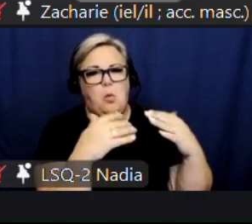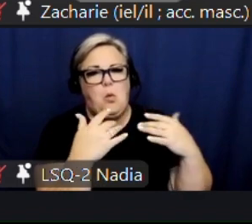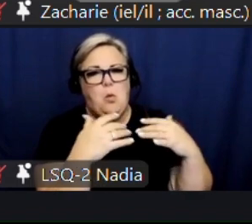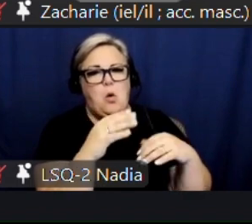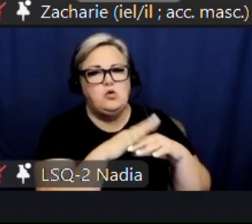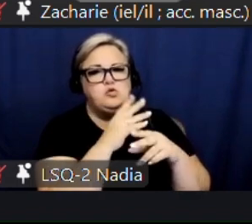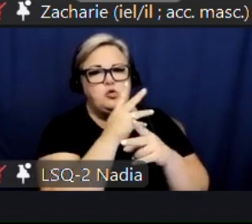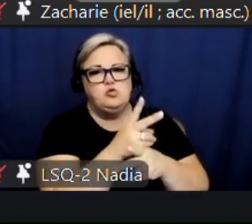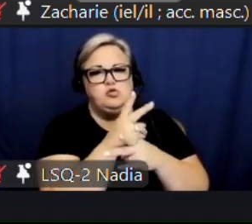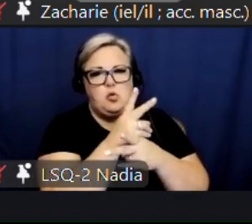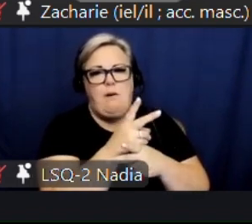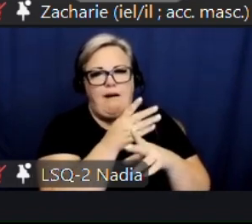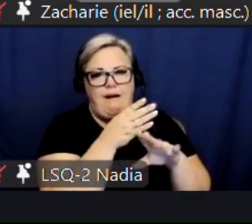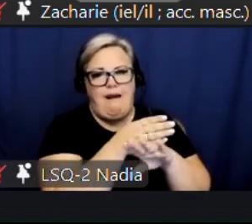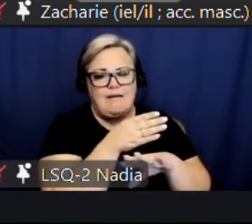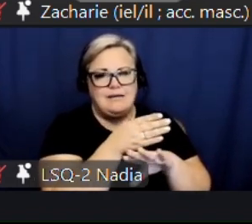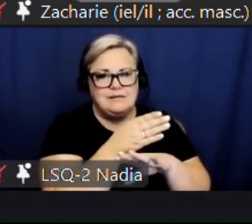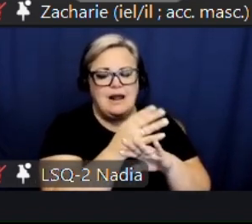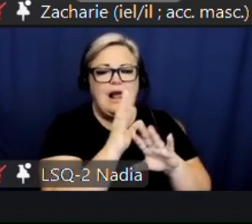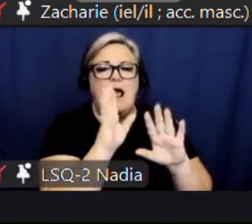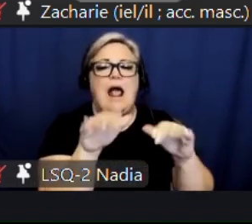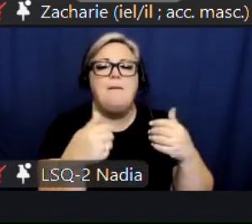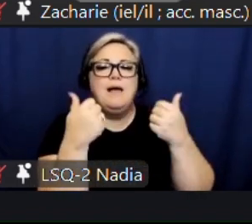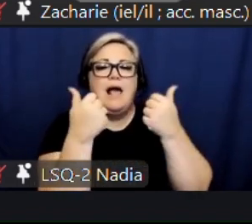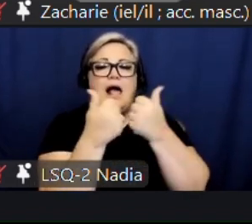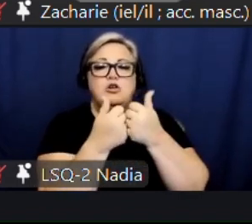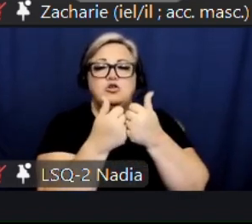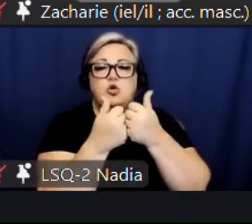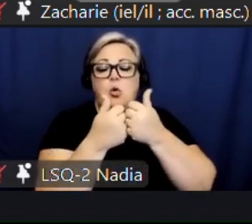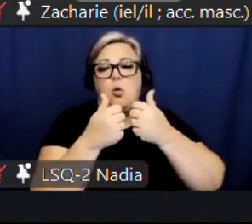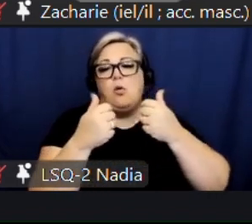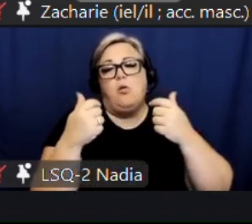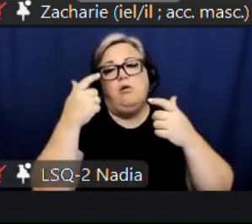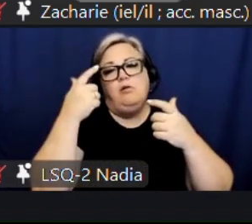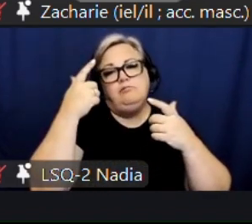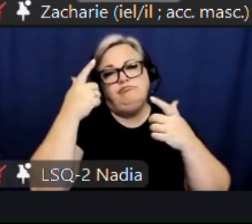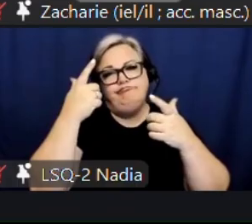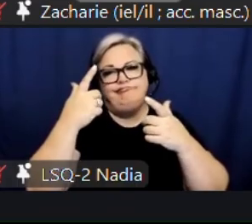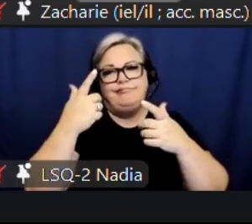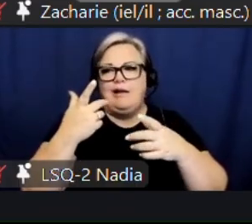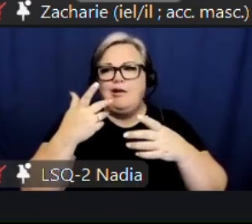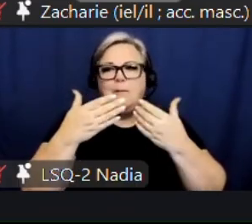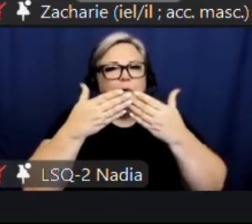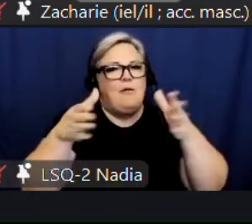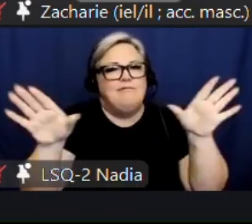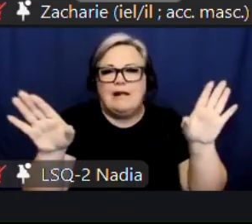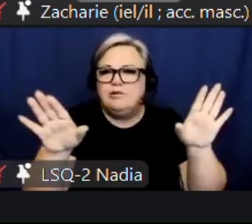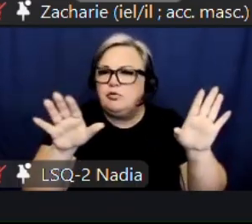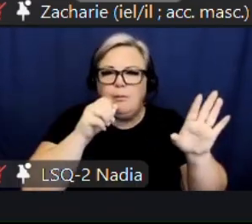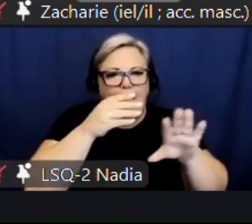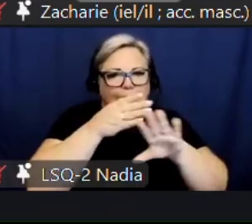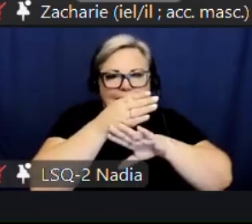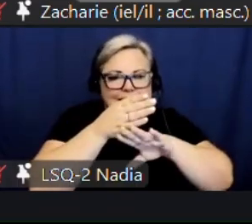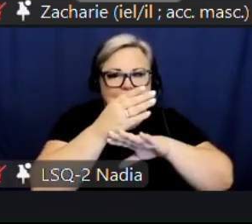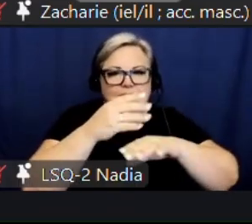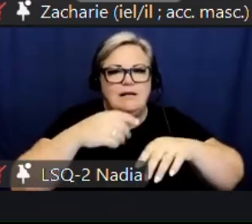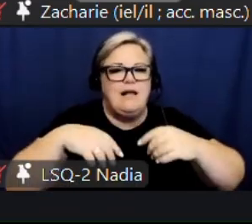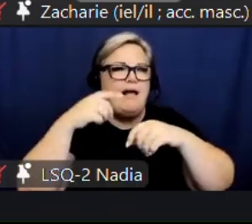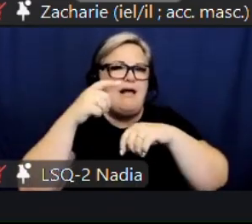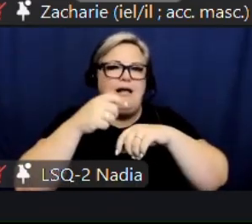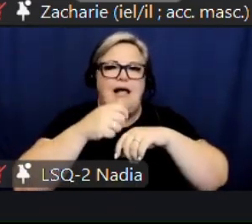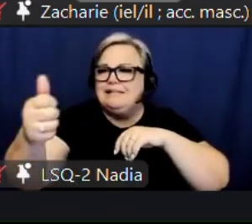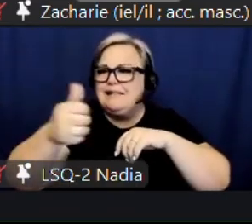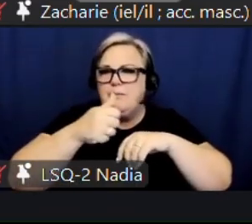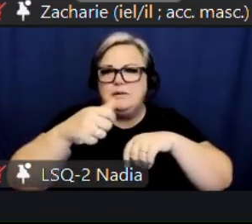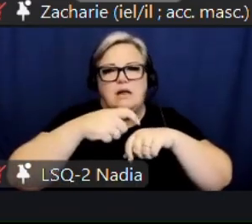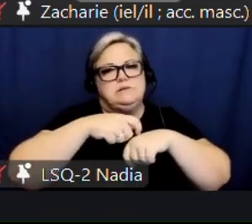aux soins. Ensuite, on a des enjeux logistiques, donc des heures d'ouverture inaccessibles, des temps de déplacement